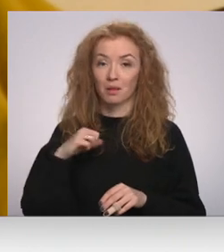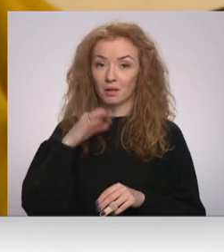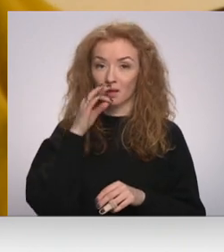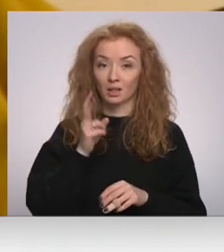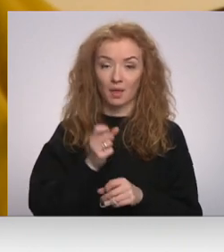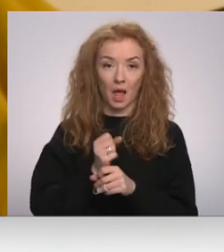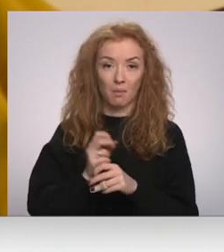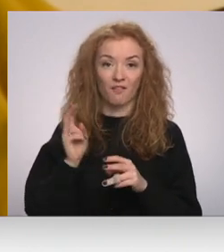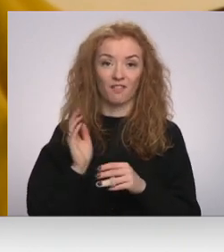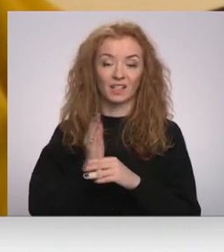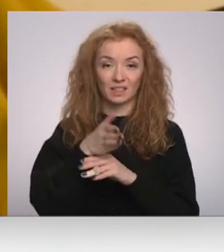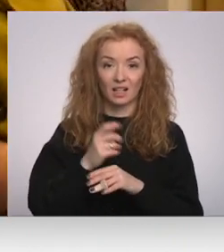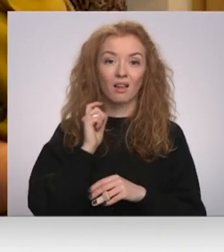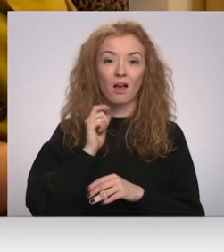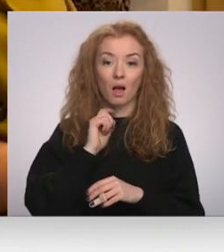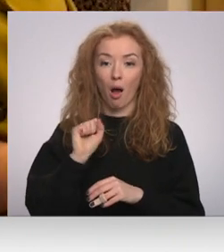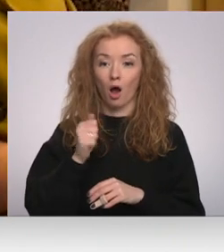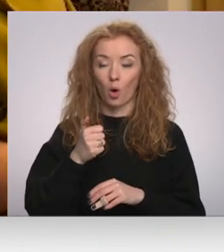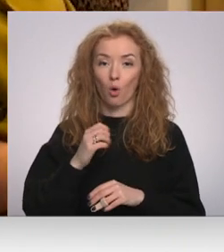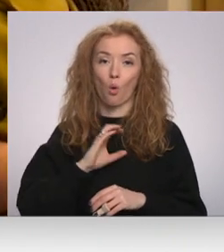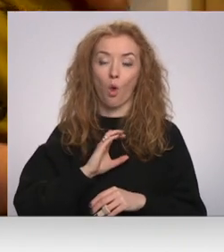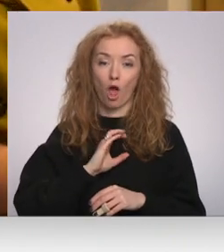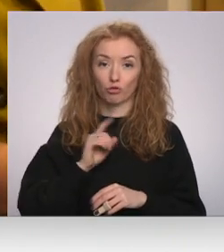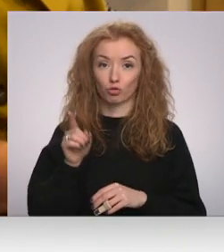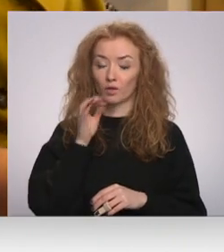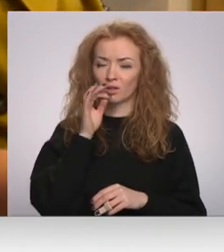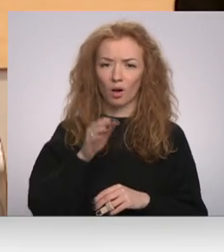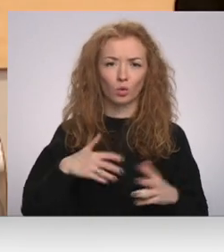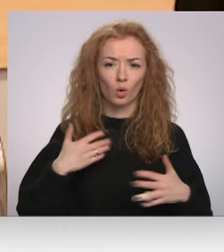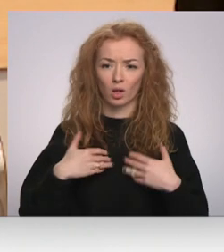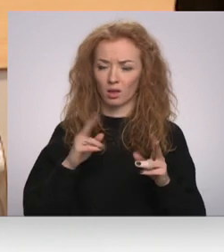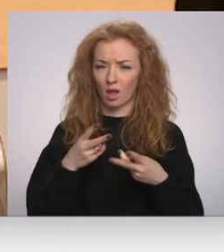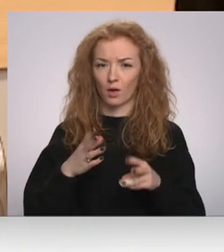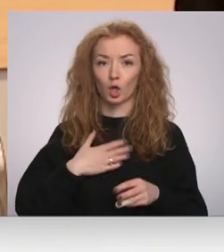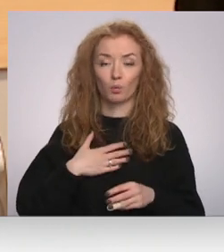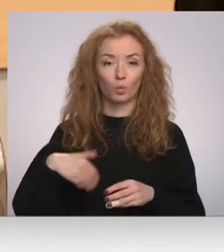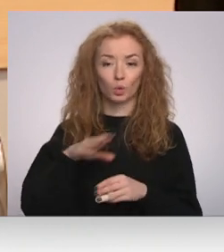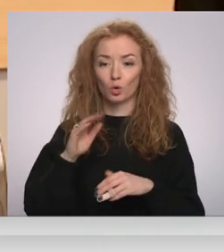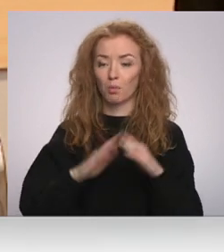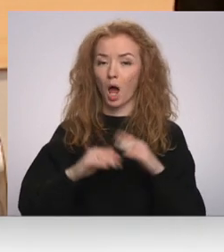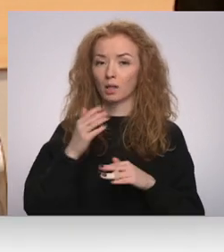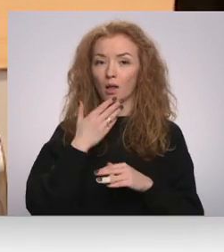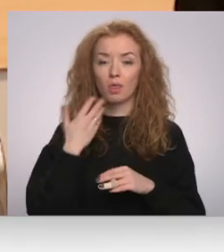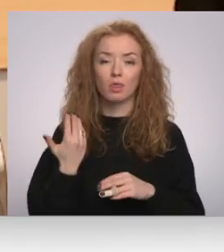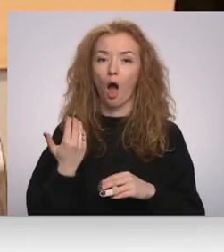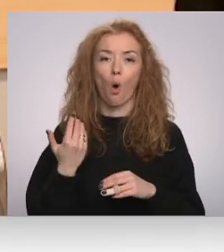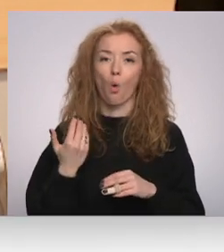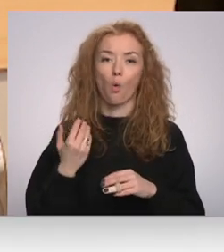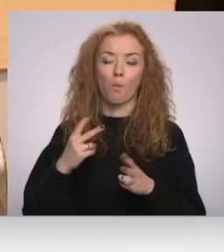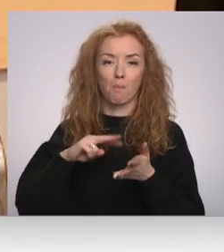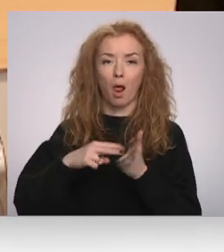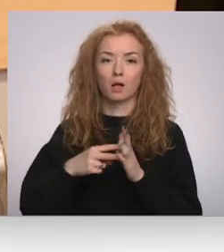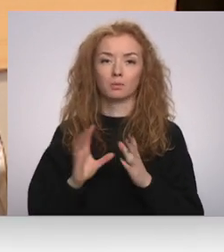darba vizītē apmeklējot Jēkabpils agrobiznesa koledžu gan noraida bažas. Mūsu prakse nav pievienota, tātad